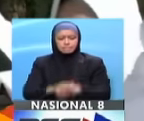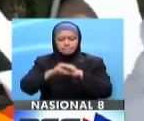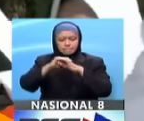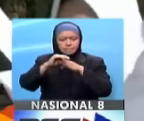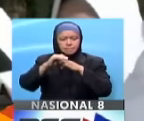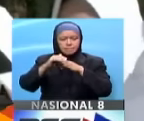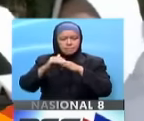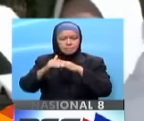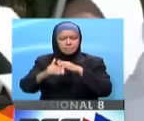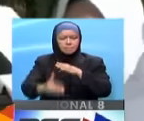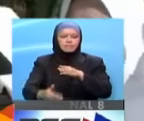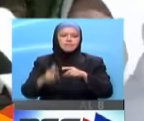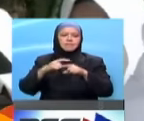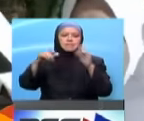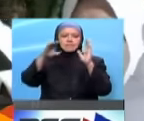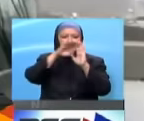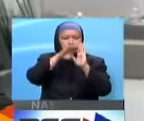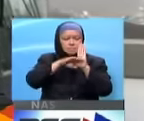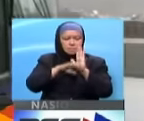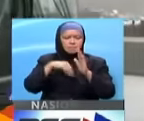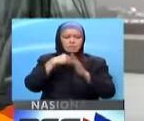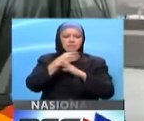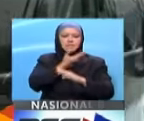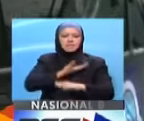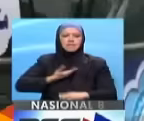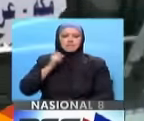untuk haji dan juga wajib-wajib, insyaAllah.